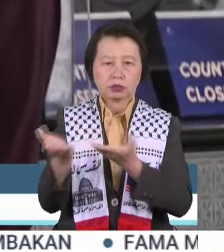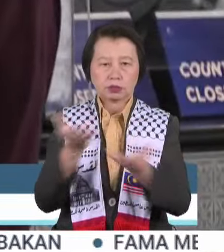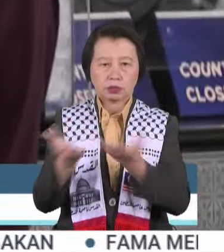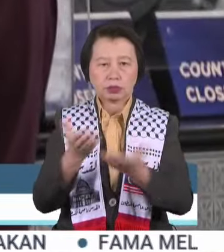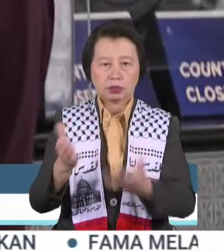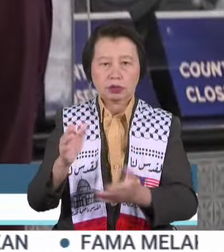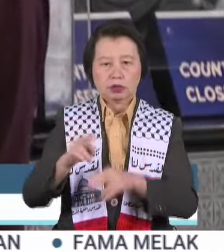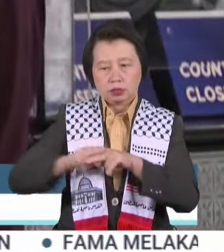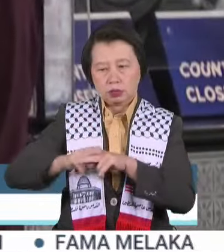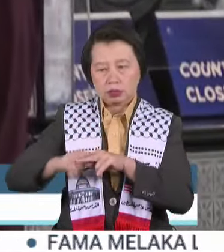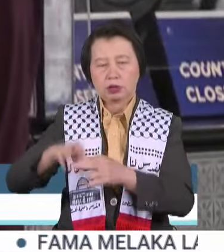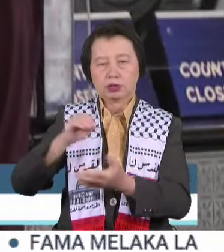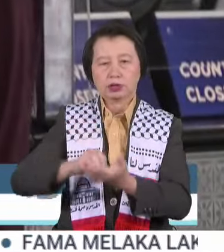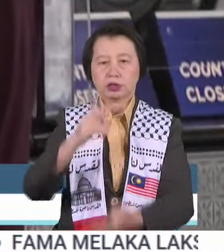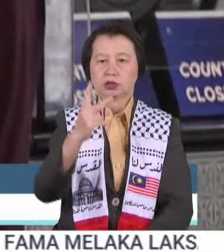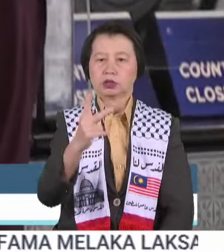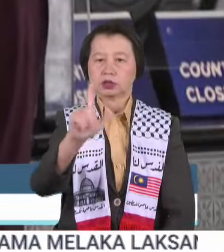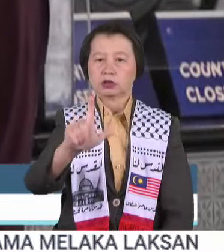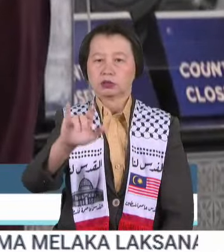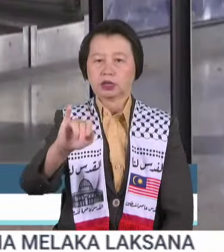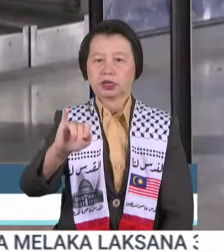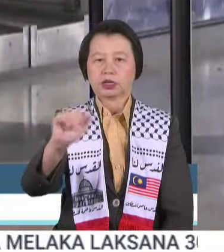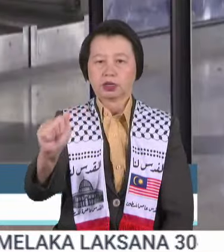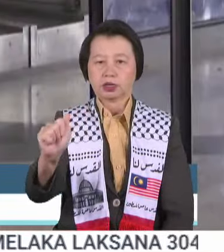perkhidmatan Aerotrain di KLIA.